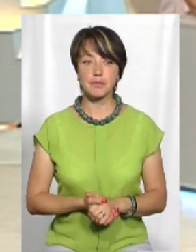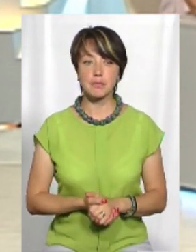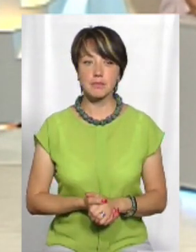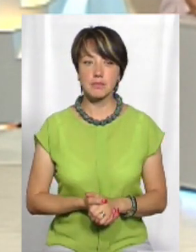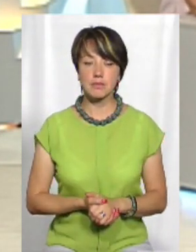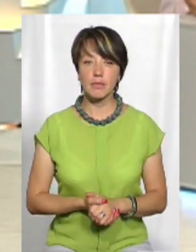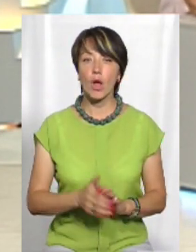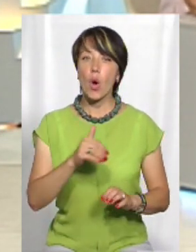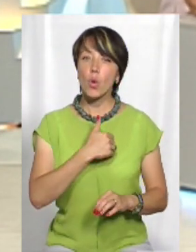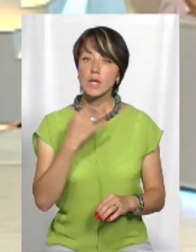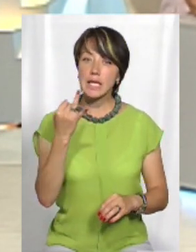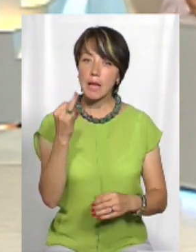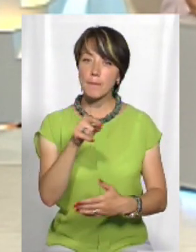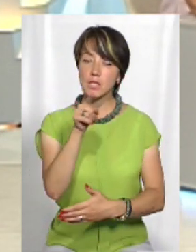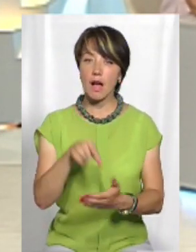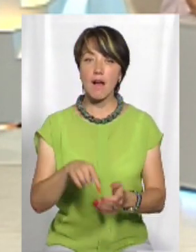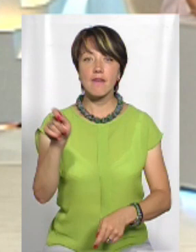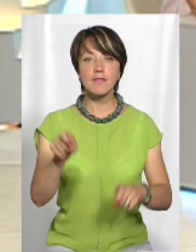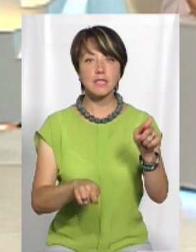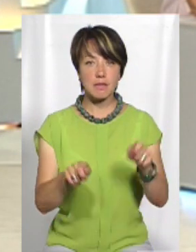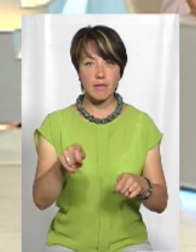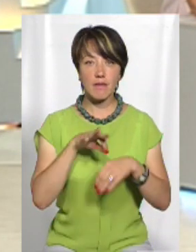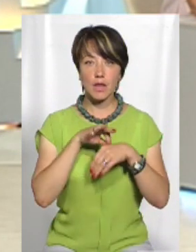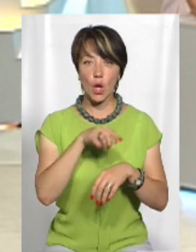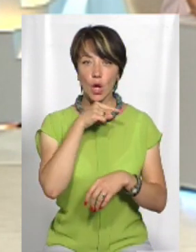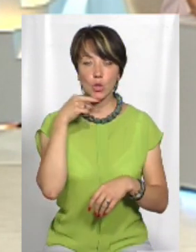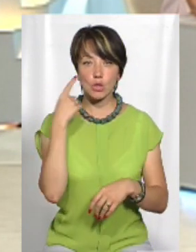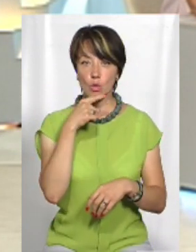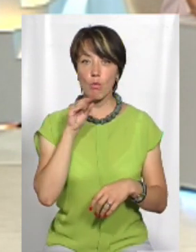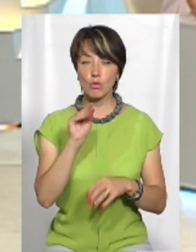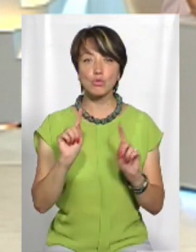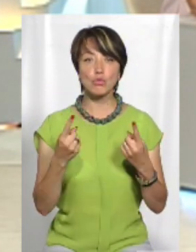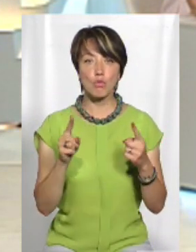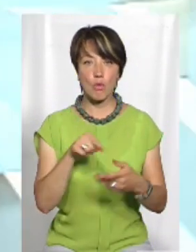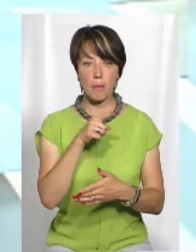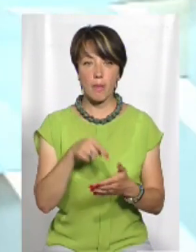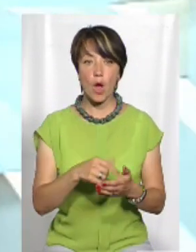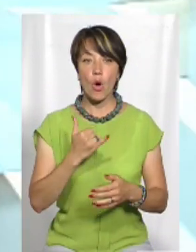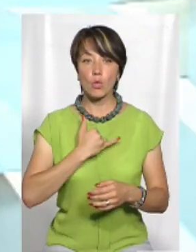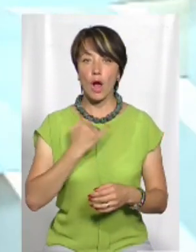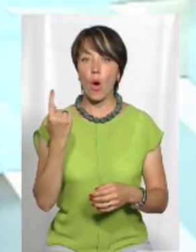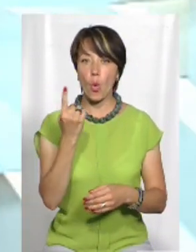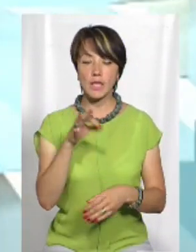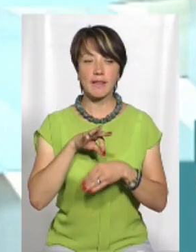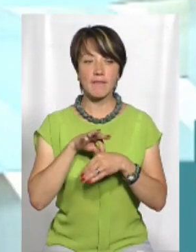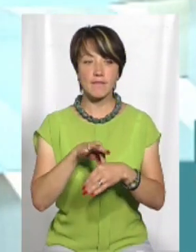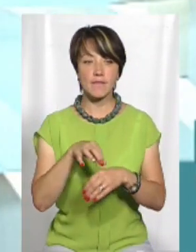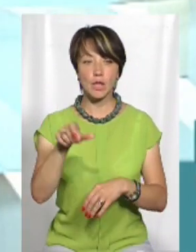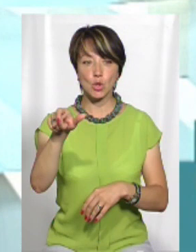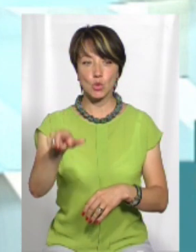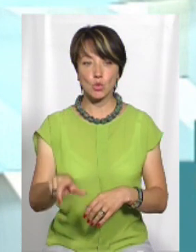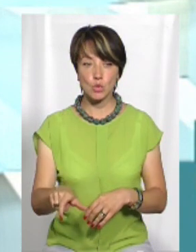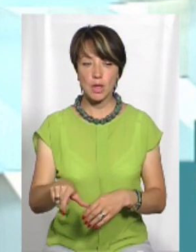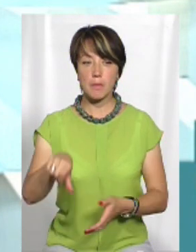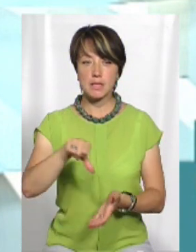І ще хотіла поцікавитися, фестиваль вели російською. Чому? Ну, в нас один із ведучих, який